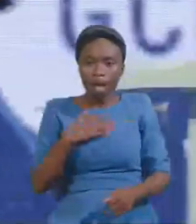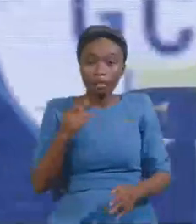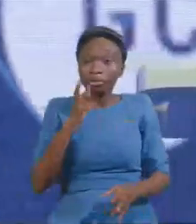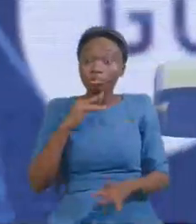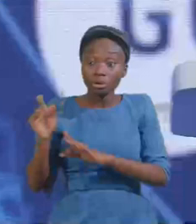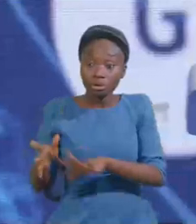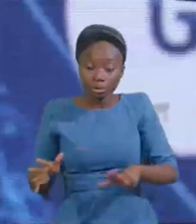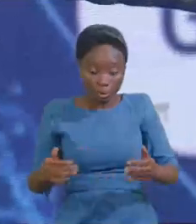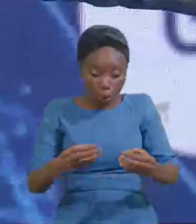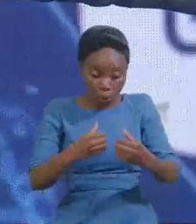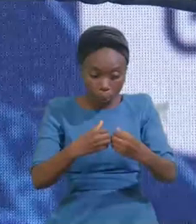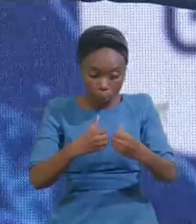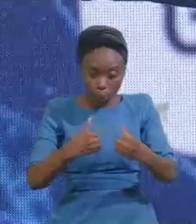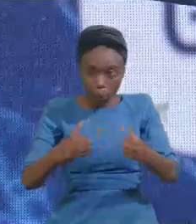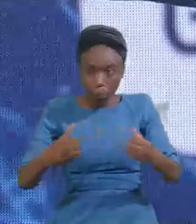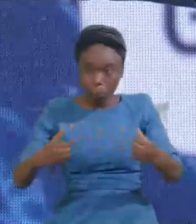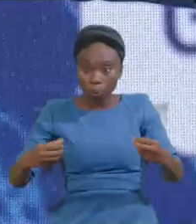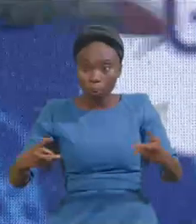Moïse a étendu la verge